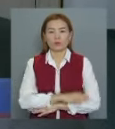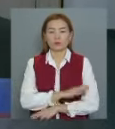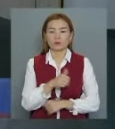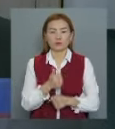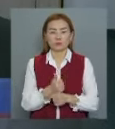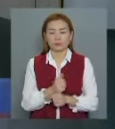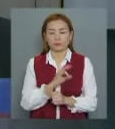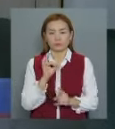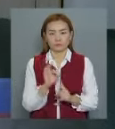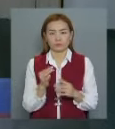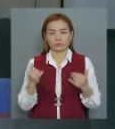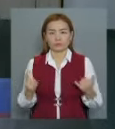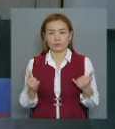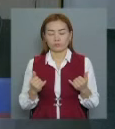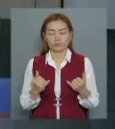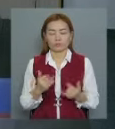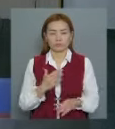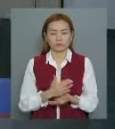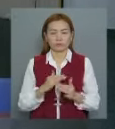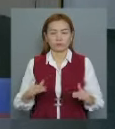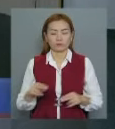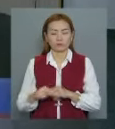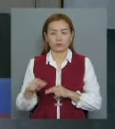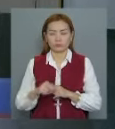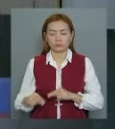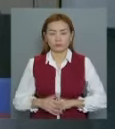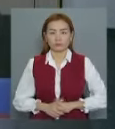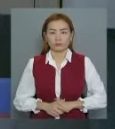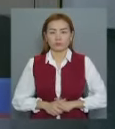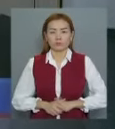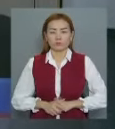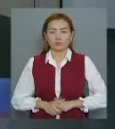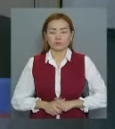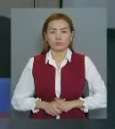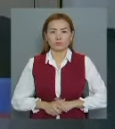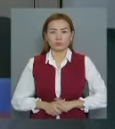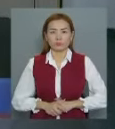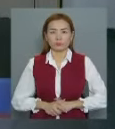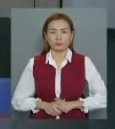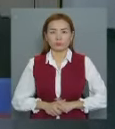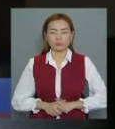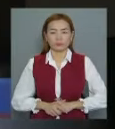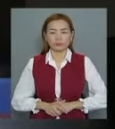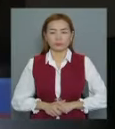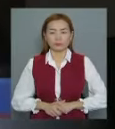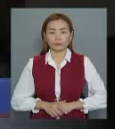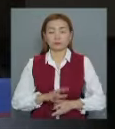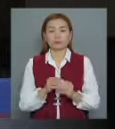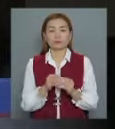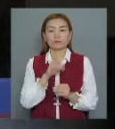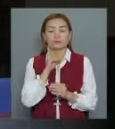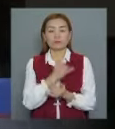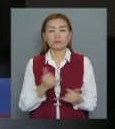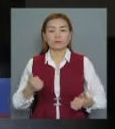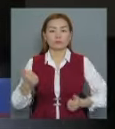ең маңызды, ең керекті, ең негізгі мақсатымыз деп есептеймін. Мұндай студенттерге